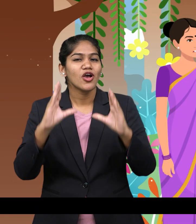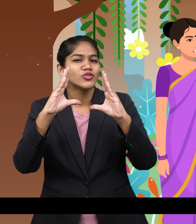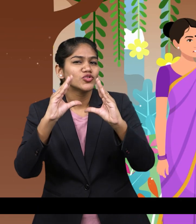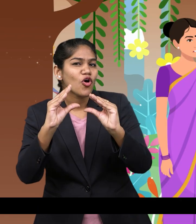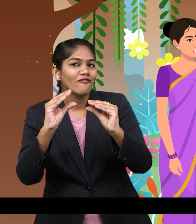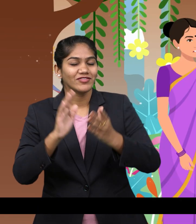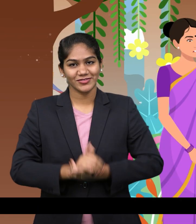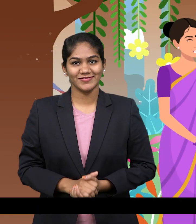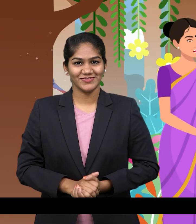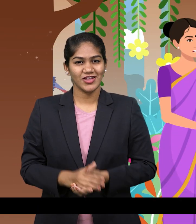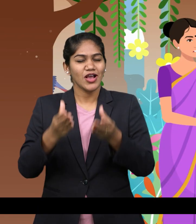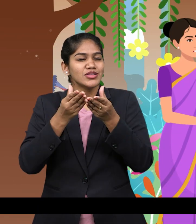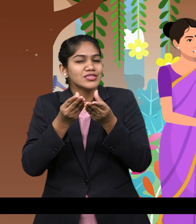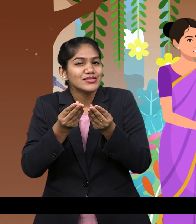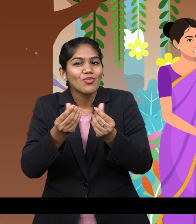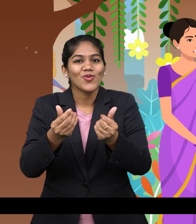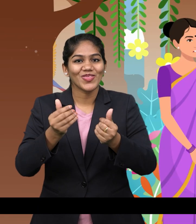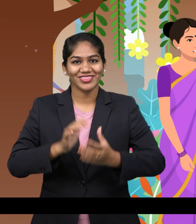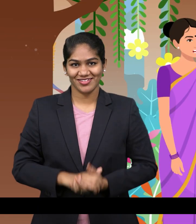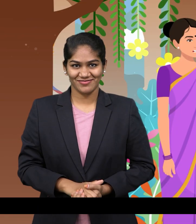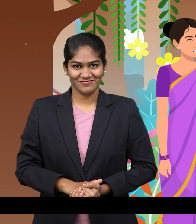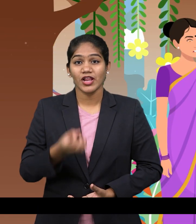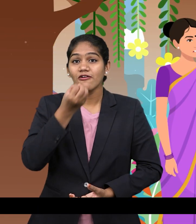मुलायम, चिकना, खुरदुरा,